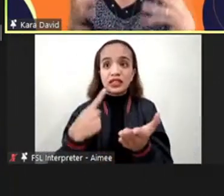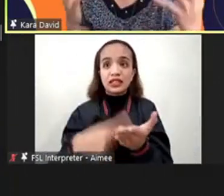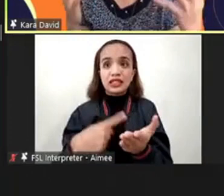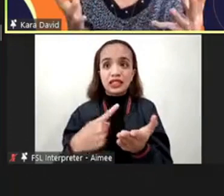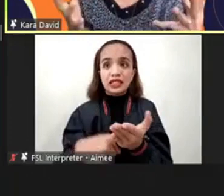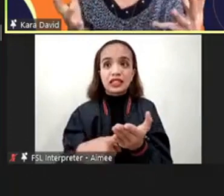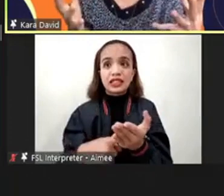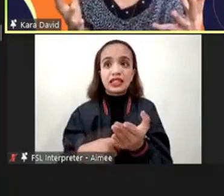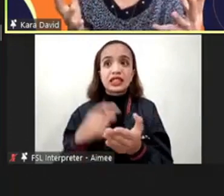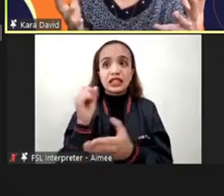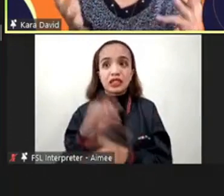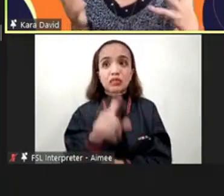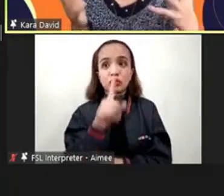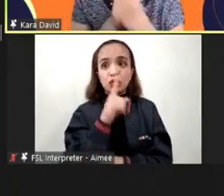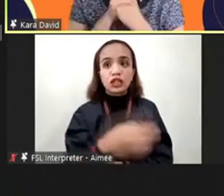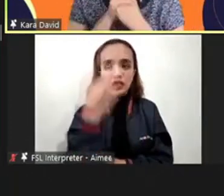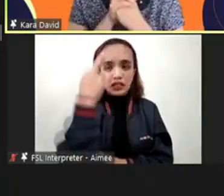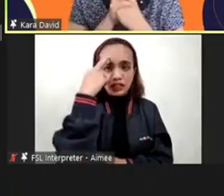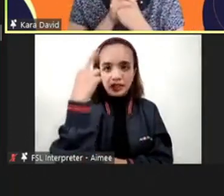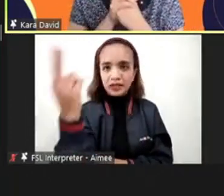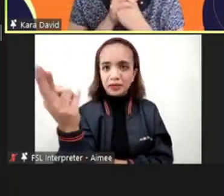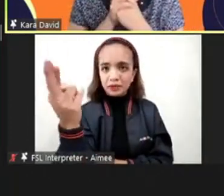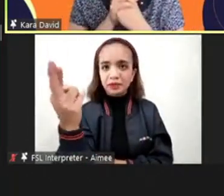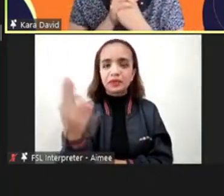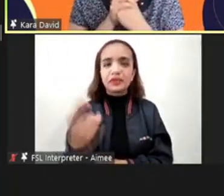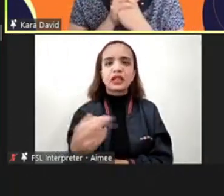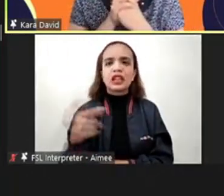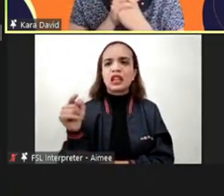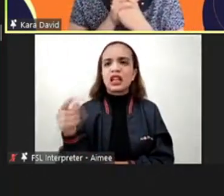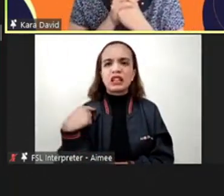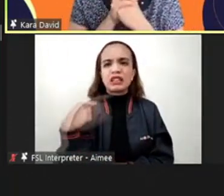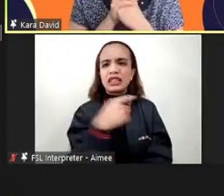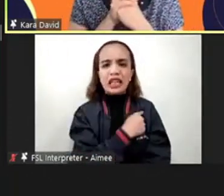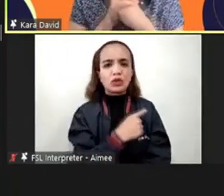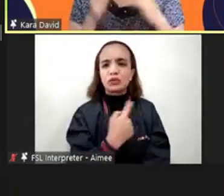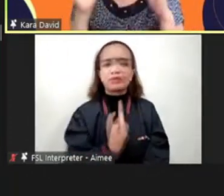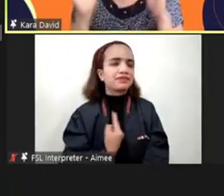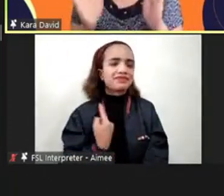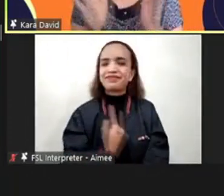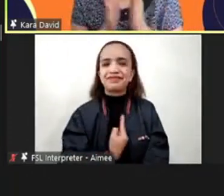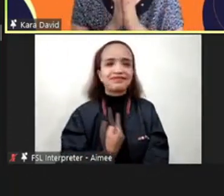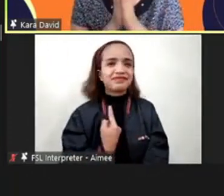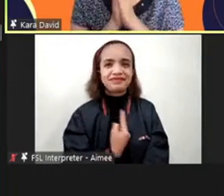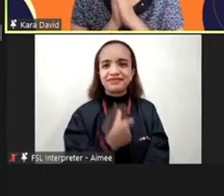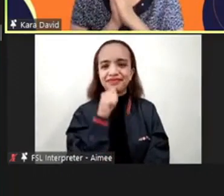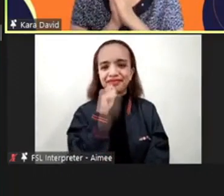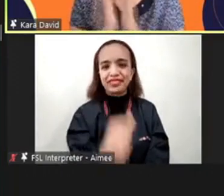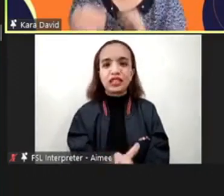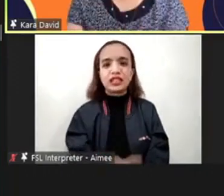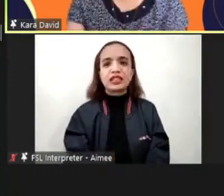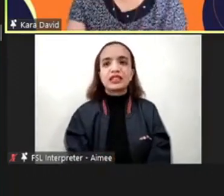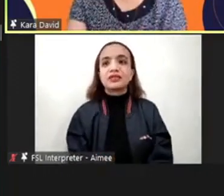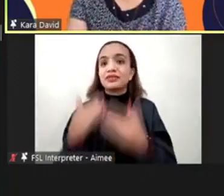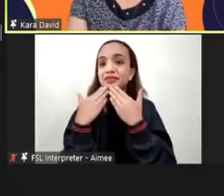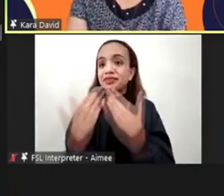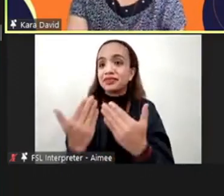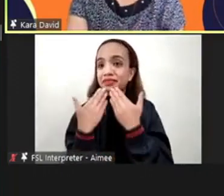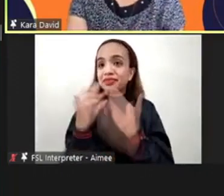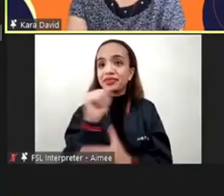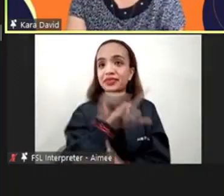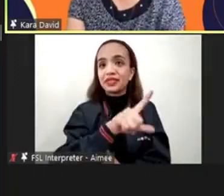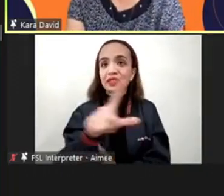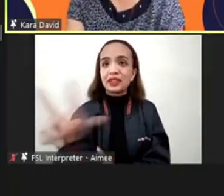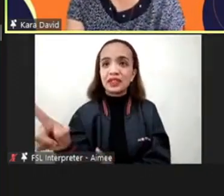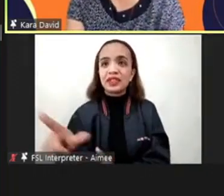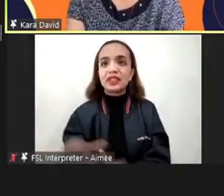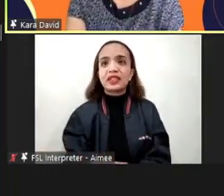kapag nare-realize natin na hindi pala tayo nag-iisa. So, naku, maraming salamat po sa inyong lahat, sa